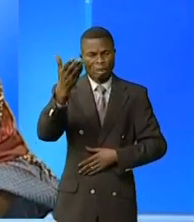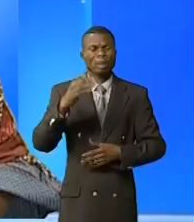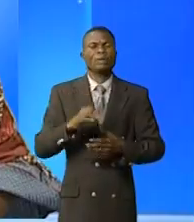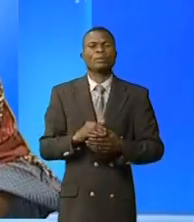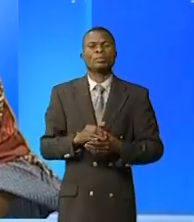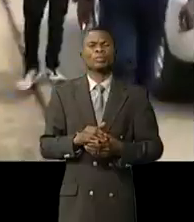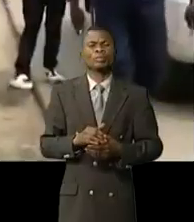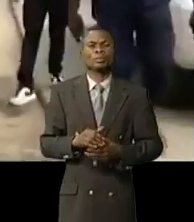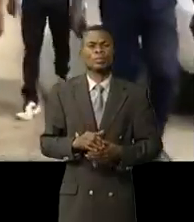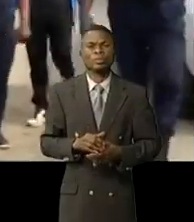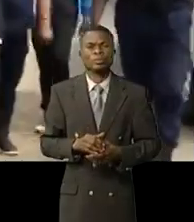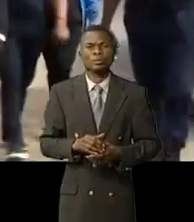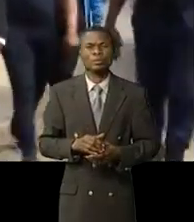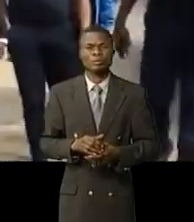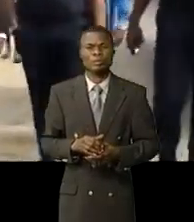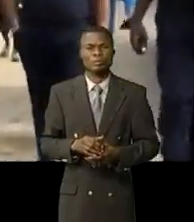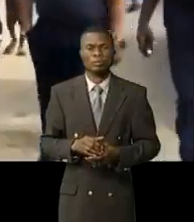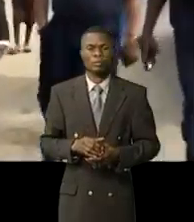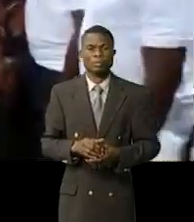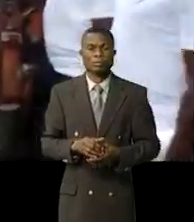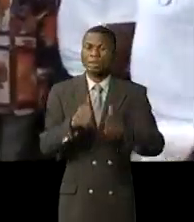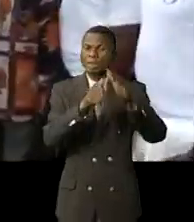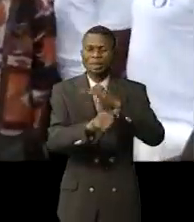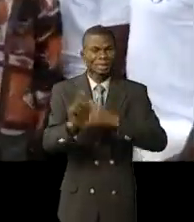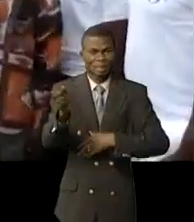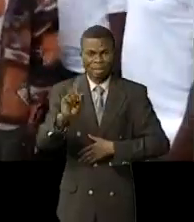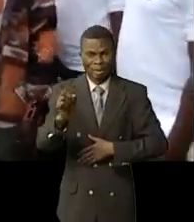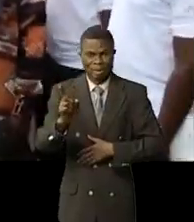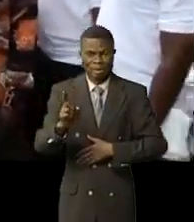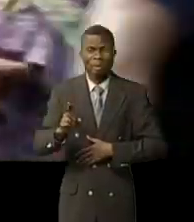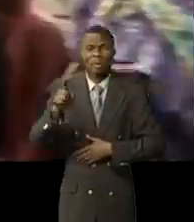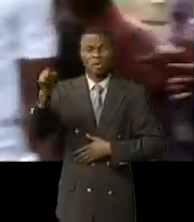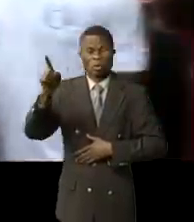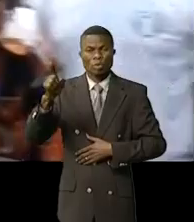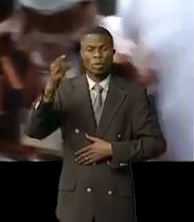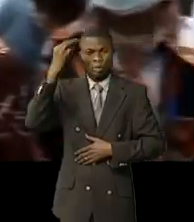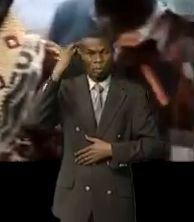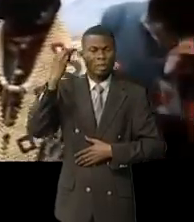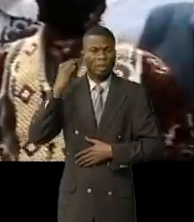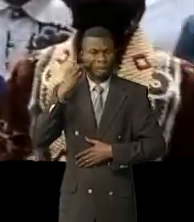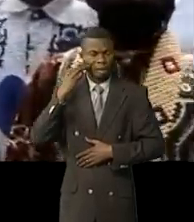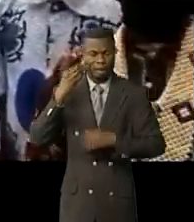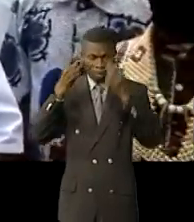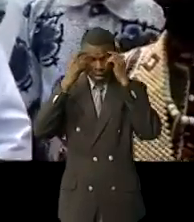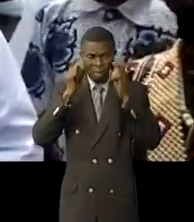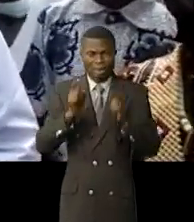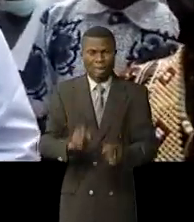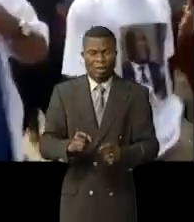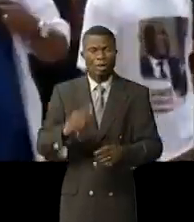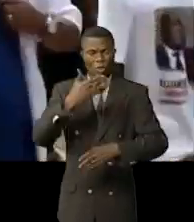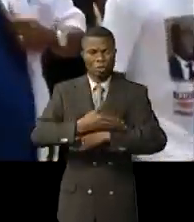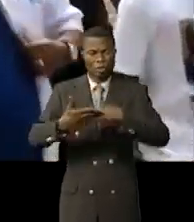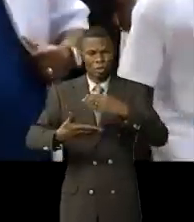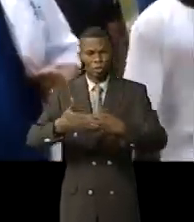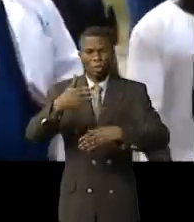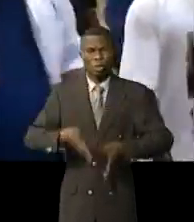Demazou. Ce n'est plus un secret pour personne. François Rubota Masumbuko tient mordicus à la réhabilitation des